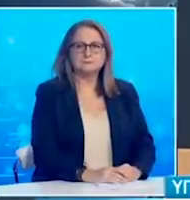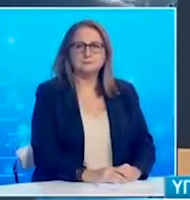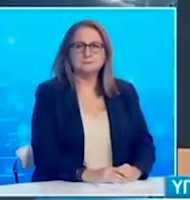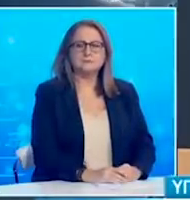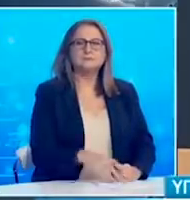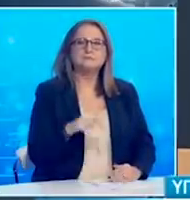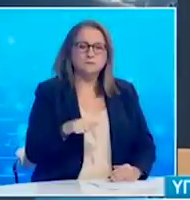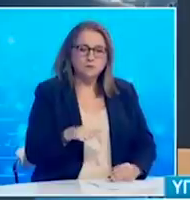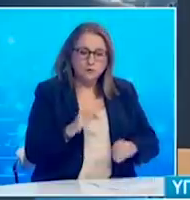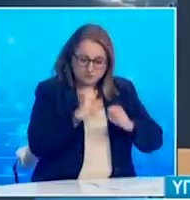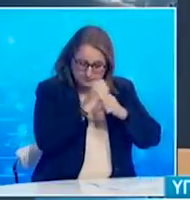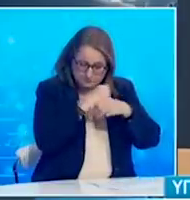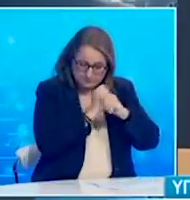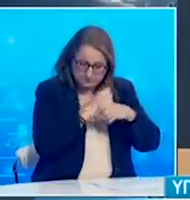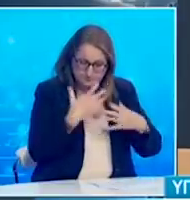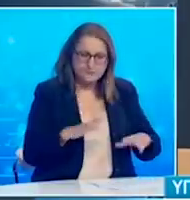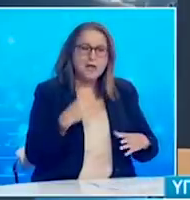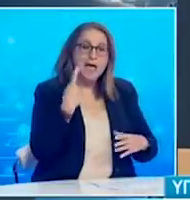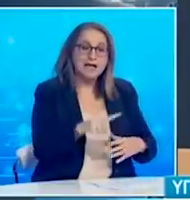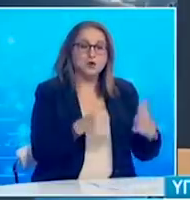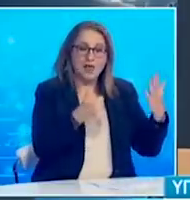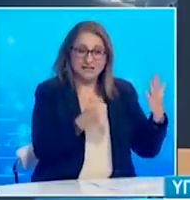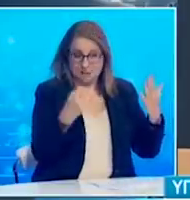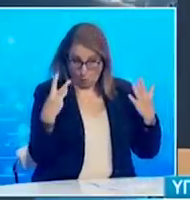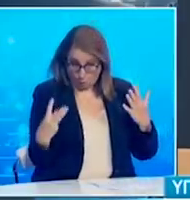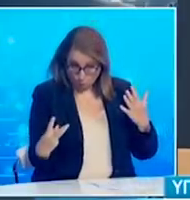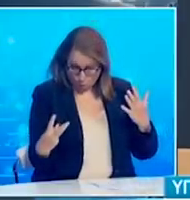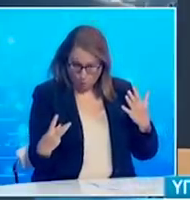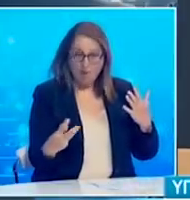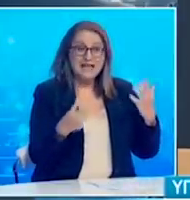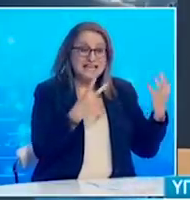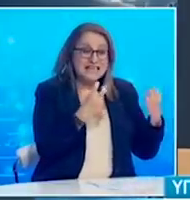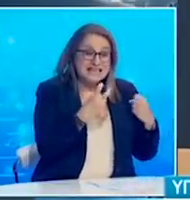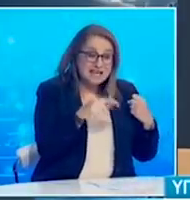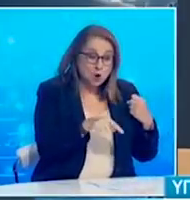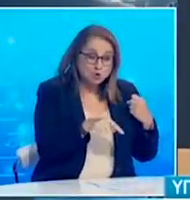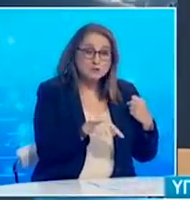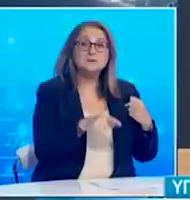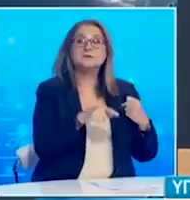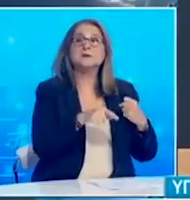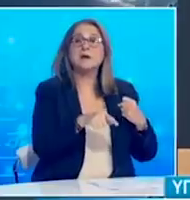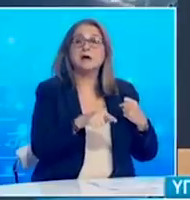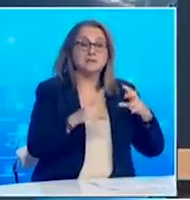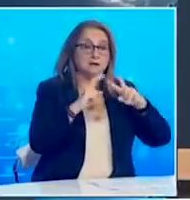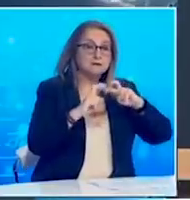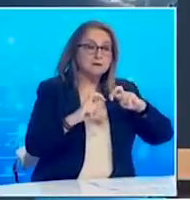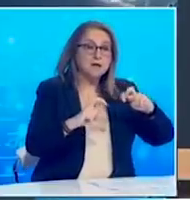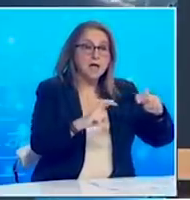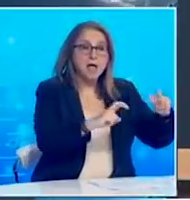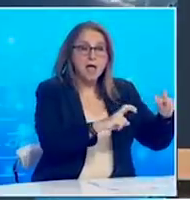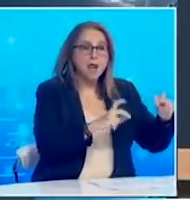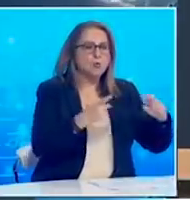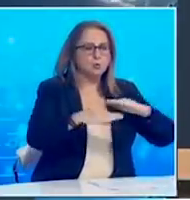τα νέα εργαστηριακά επιβεβαιωμένα κρούσματα είναι 168, εκ των οποίων τα 20 εντοπίστηκαν κατόπιν ελέγχου στις